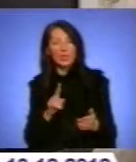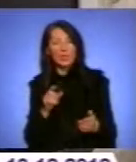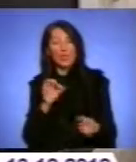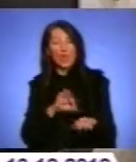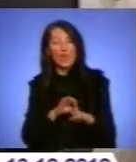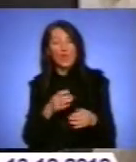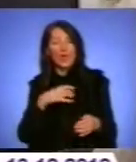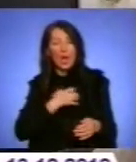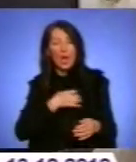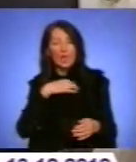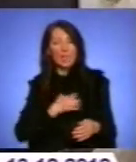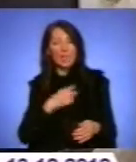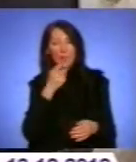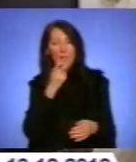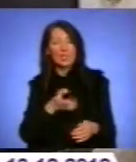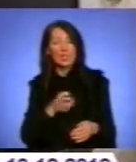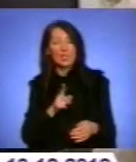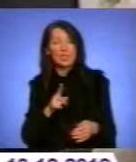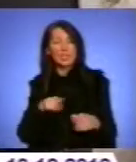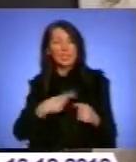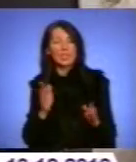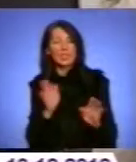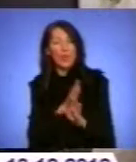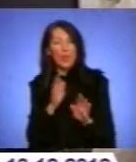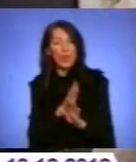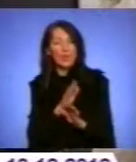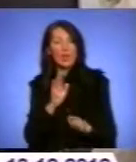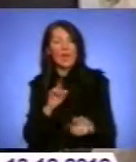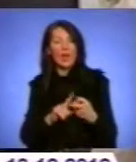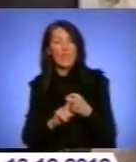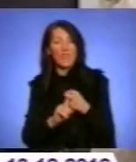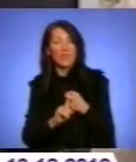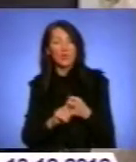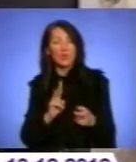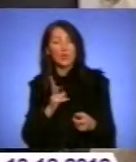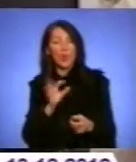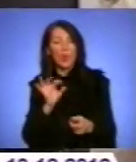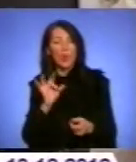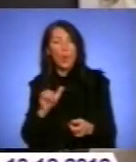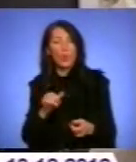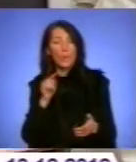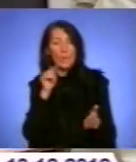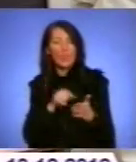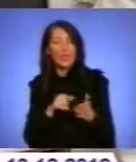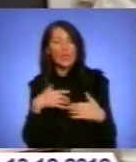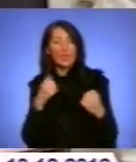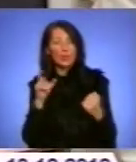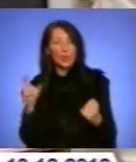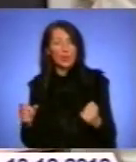кашляє, чихає, і через повітря вірус кору потрапляє здоровій людині.